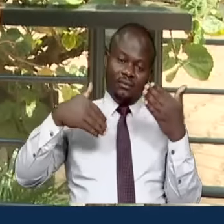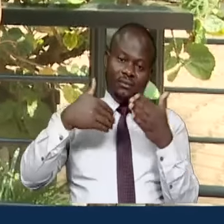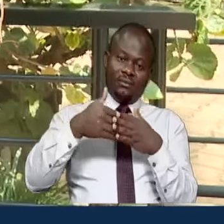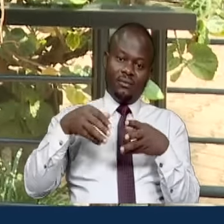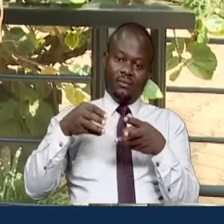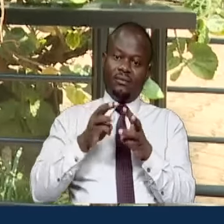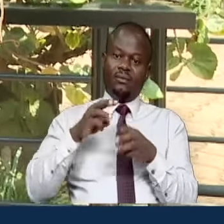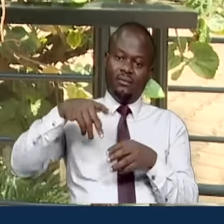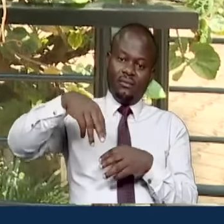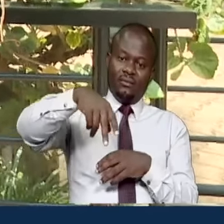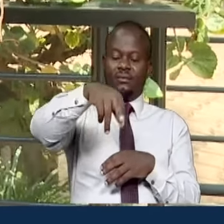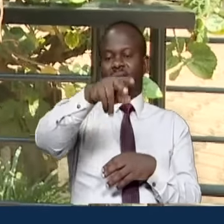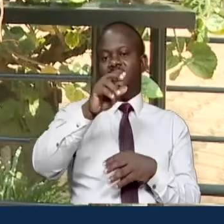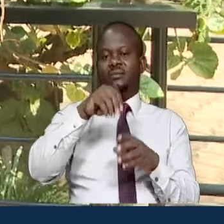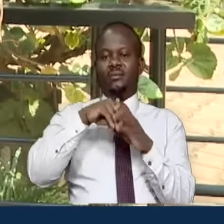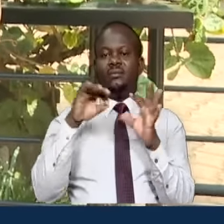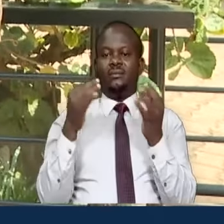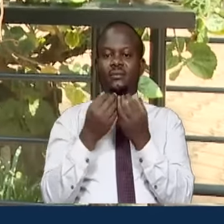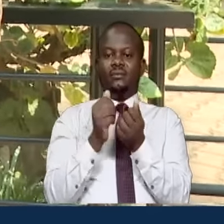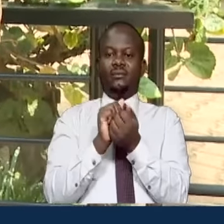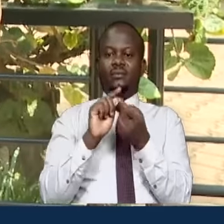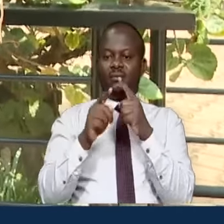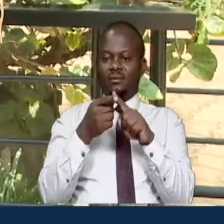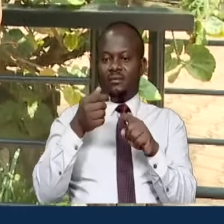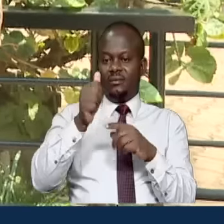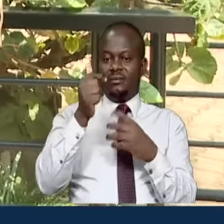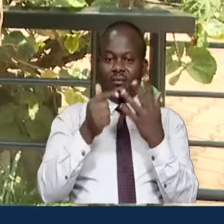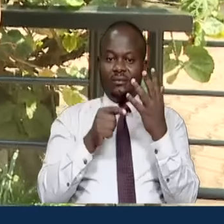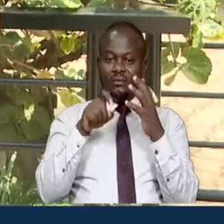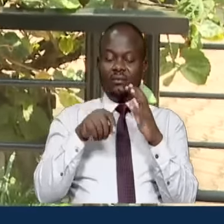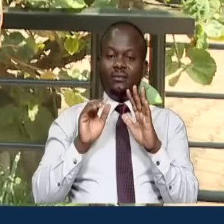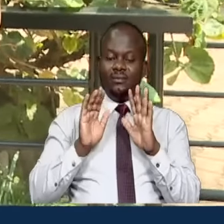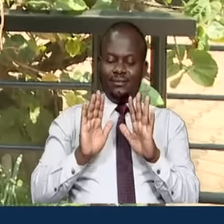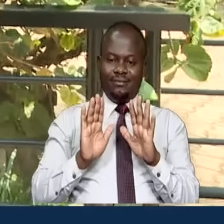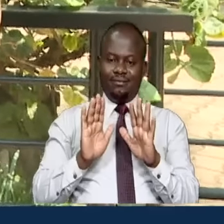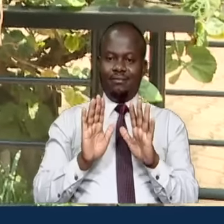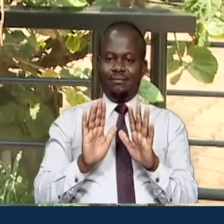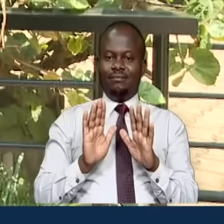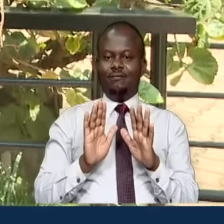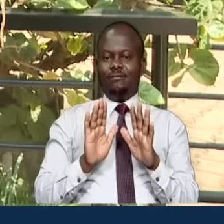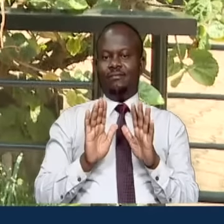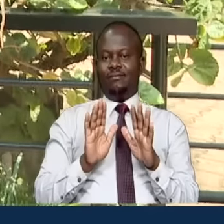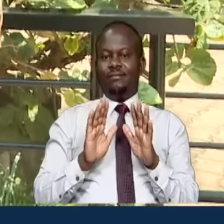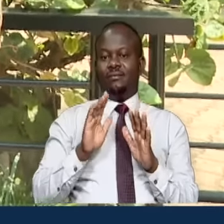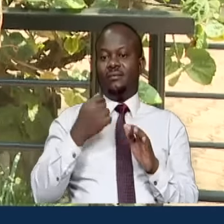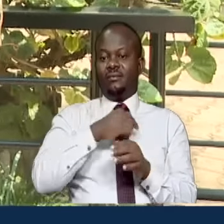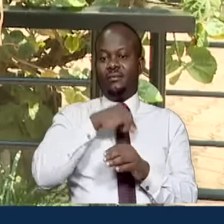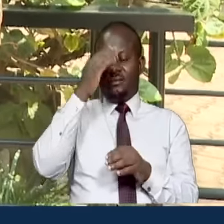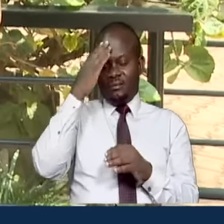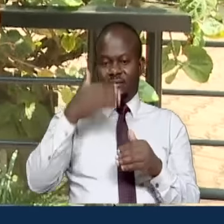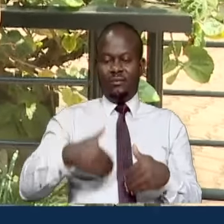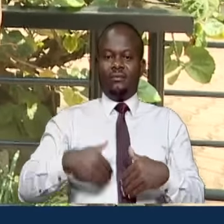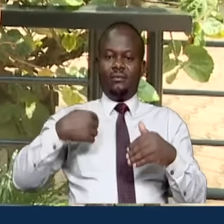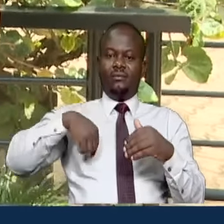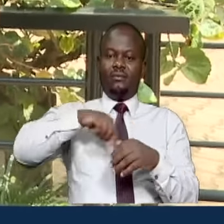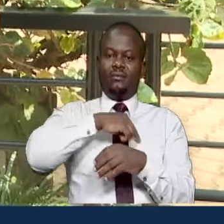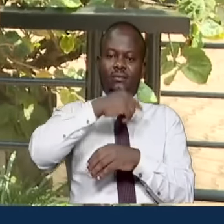kugenda bagenderera imiryango n'inshuti zabo hari ibyo bagomba kwitwararika. Tuzi urubyiruko rwacu muri no